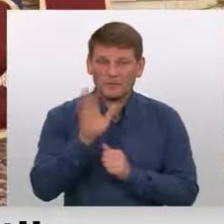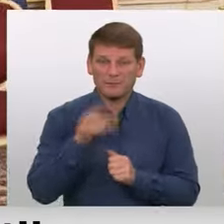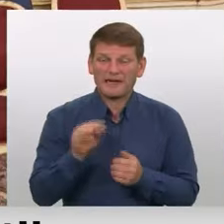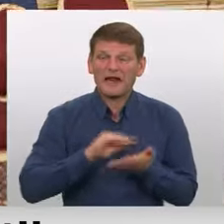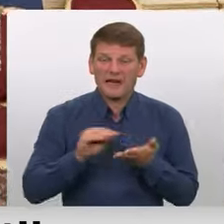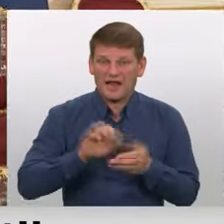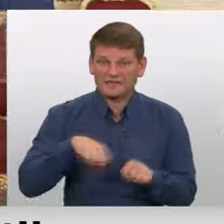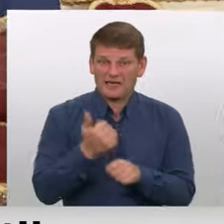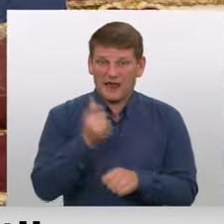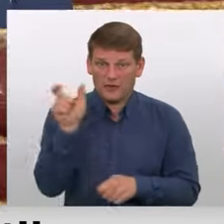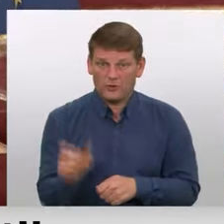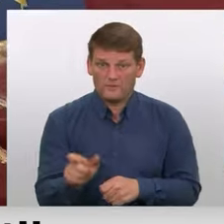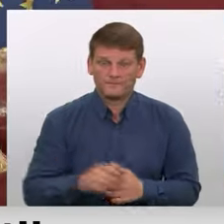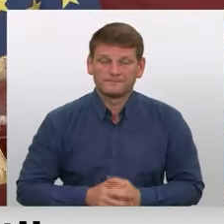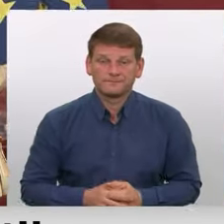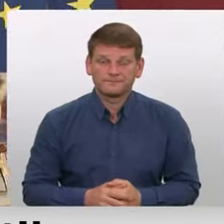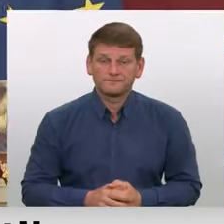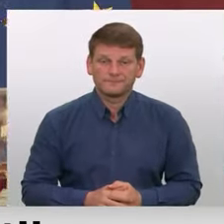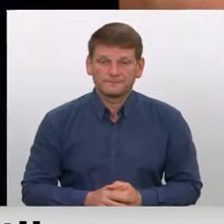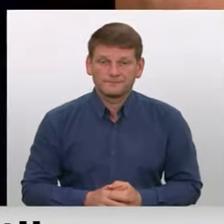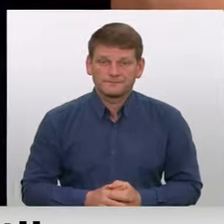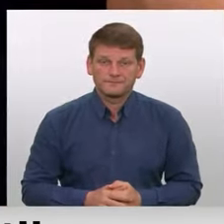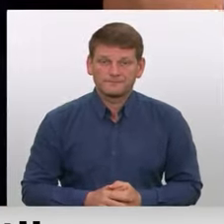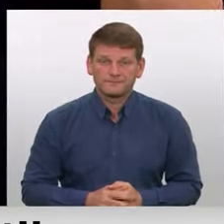kancleru. Paklausīsimies, ko viņš pats teica.